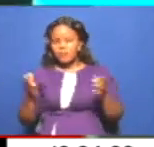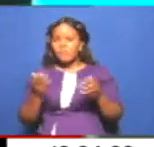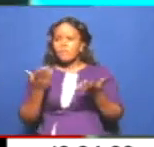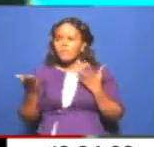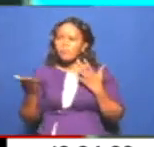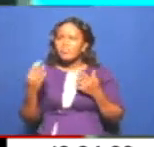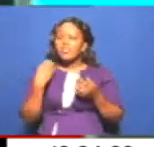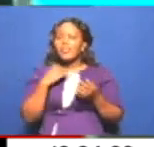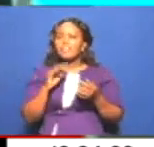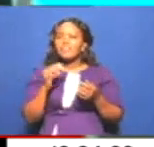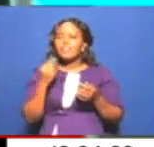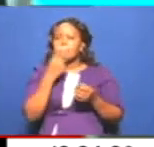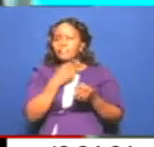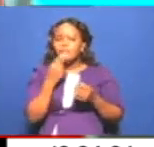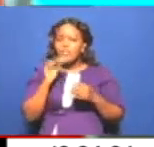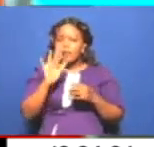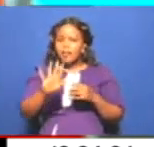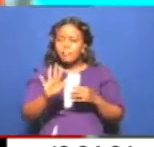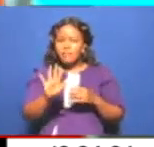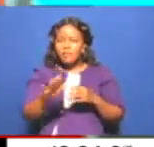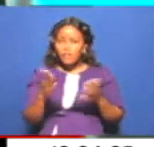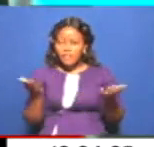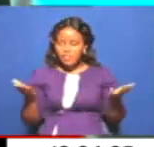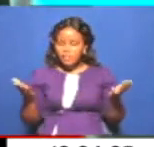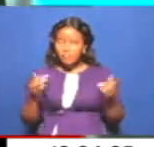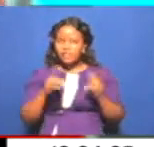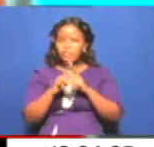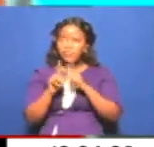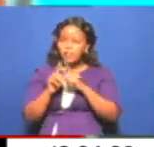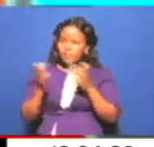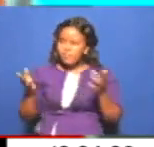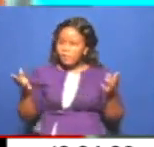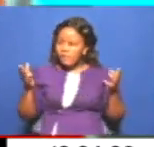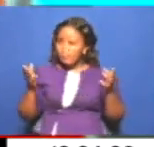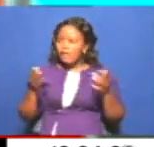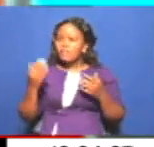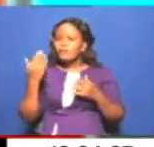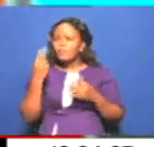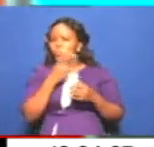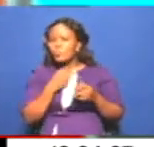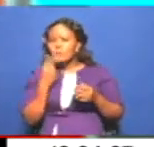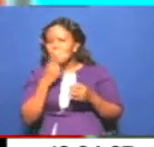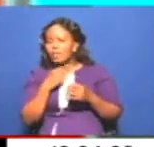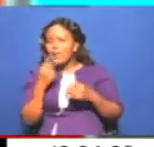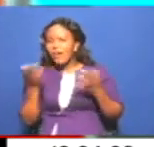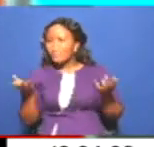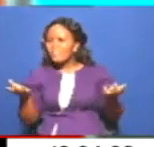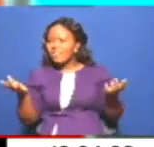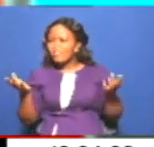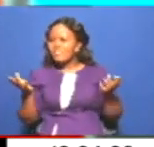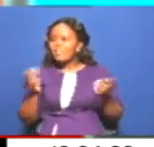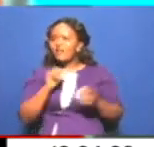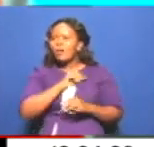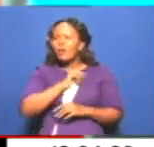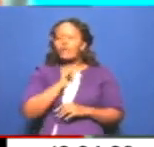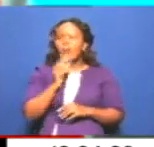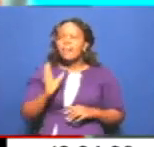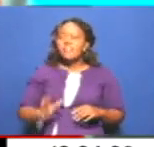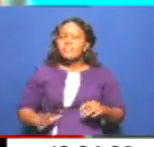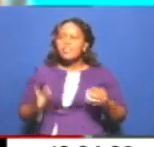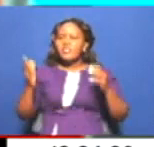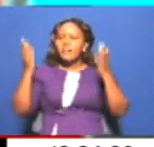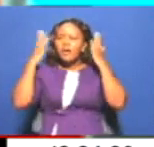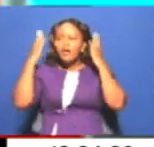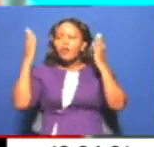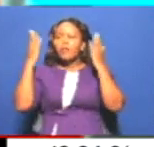yale ya Mheshimiwa Richard Onyonka, matamshi yale pengine ya Mheshimiwa Linturi, na pengine yale